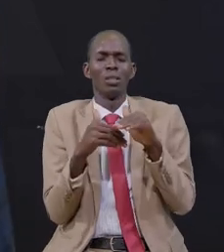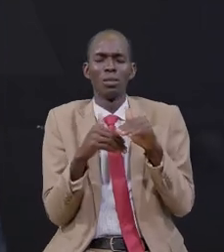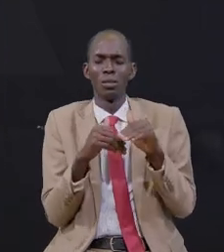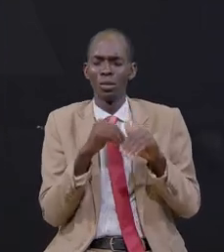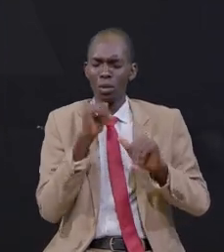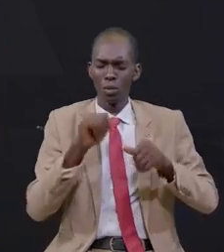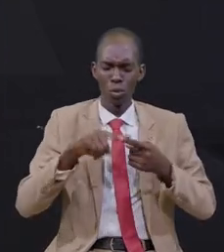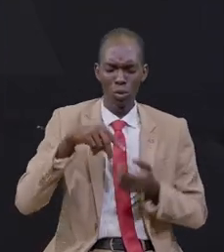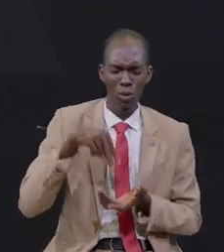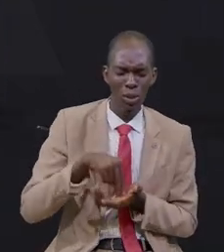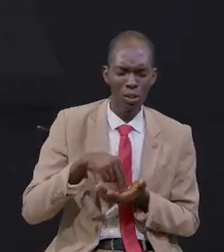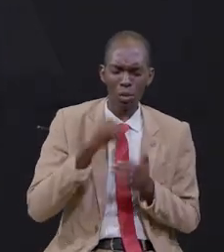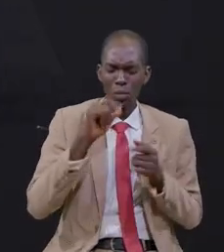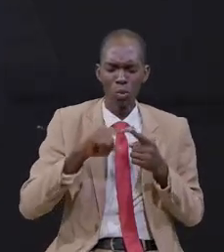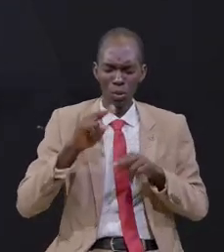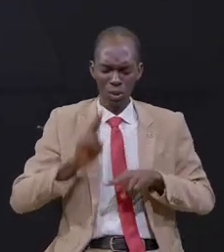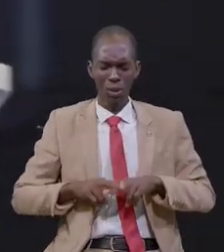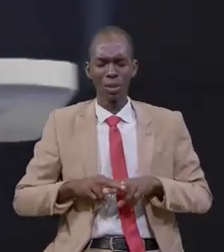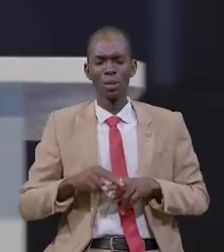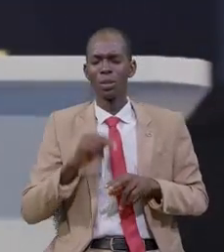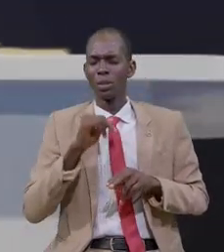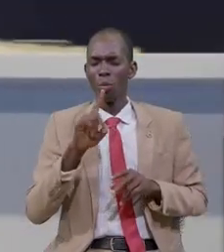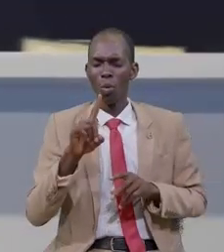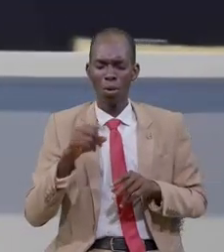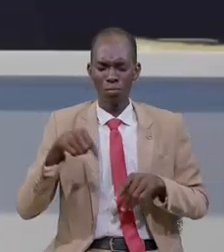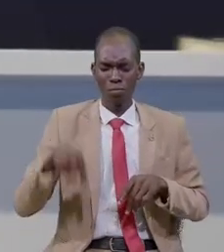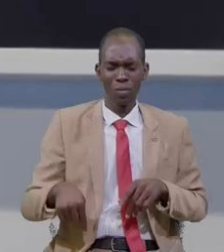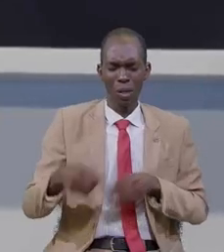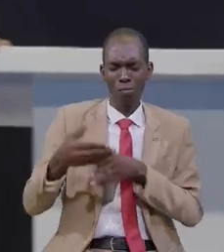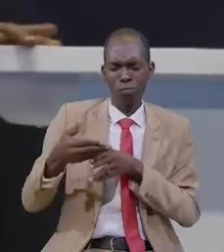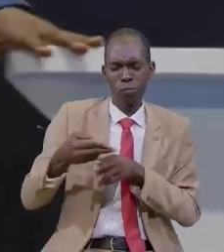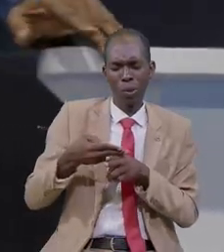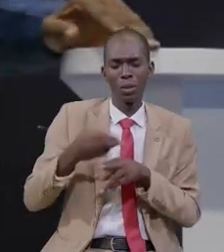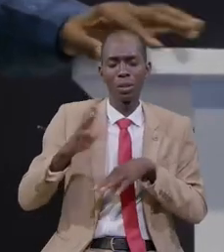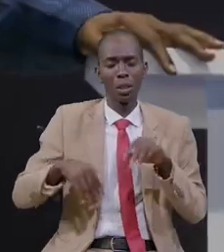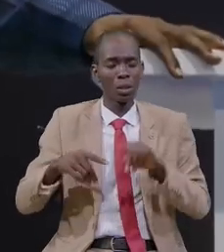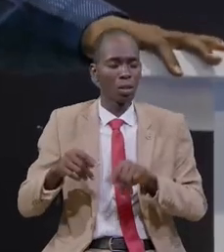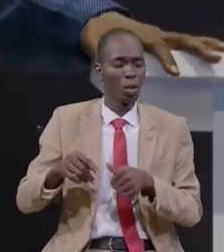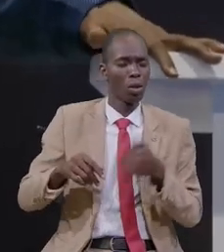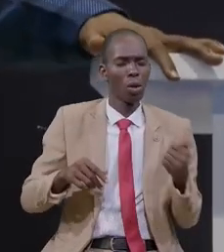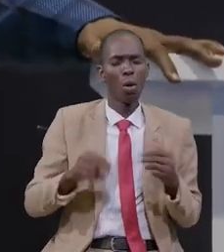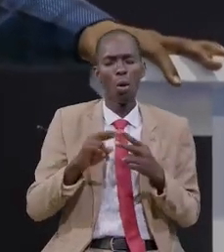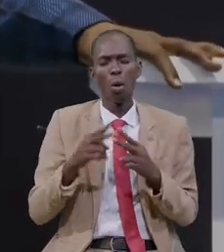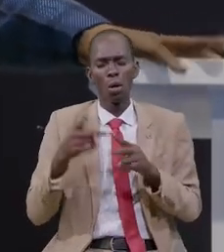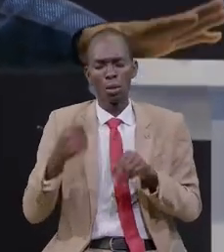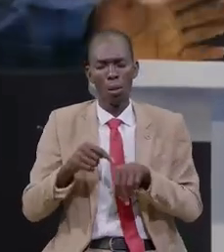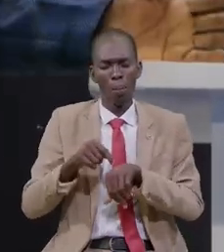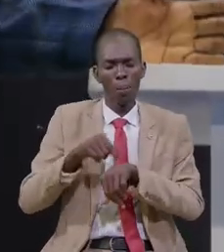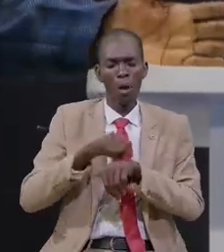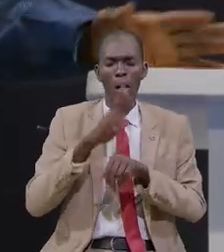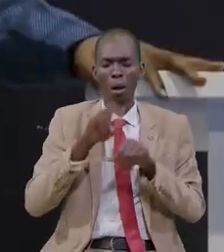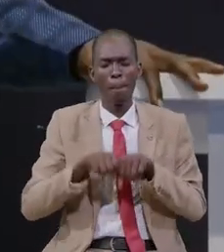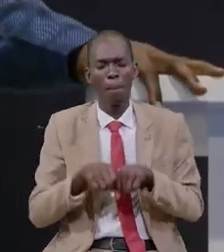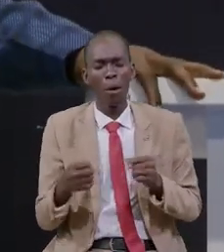se lever, à s'asseoir, un pied plus court que l'autre, où les os ont été